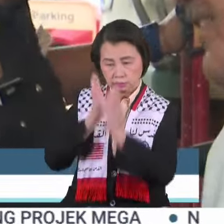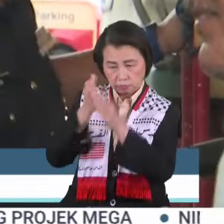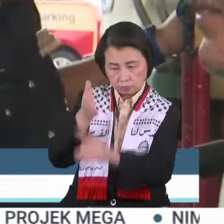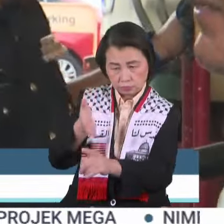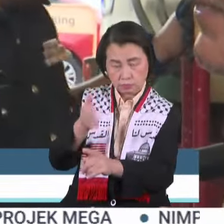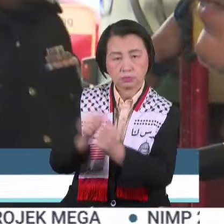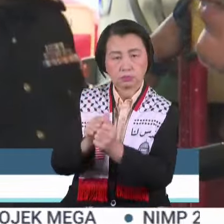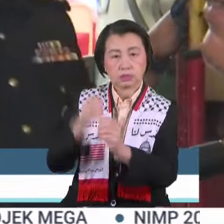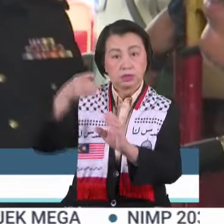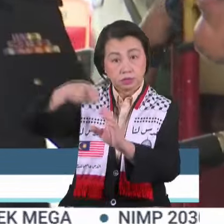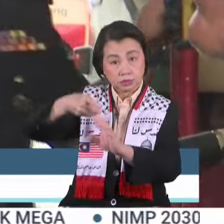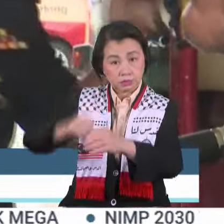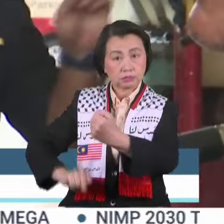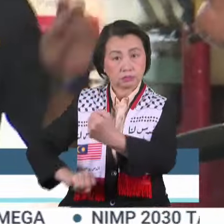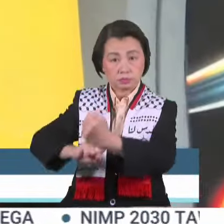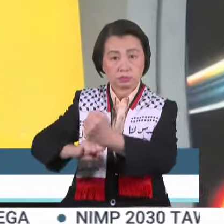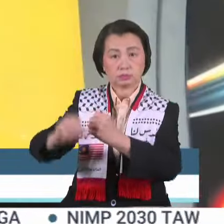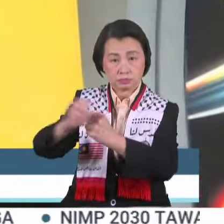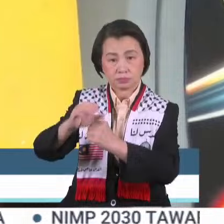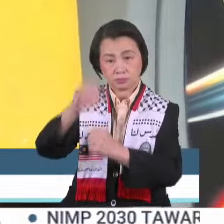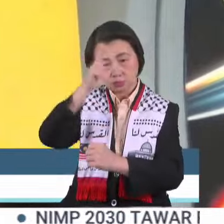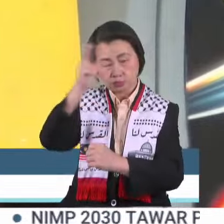subsidi diesel dan juga